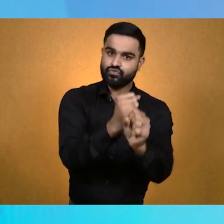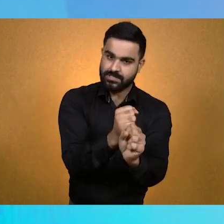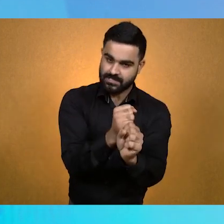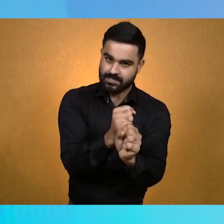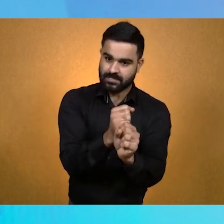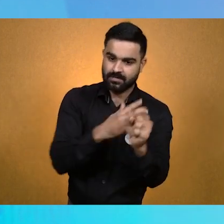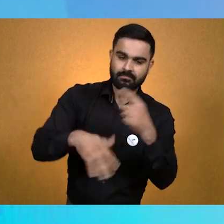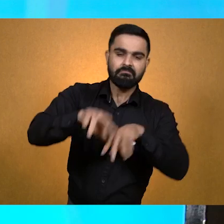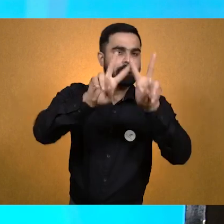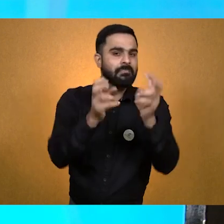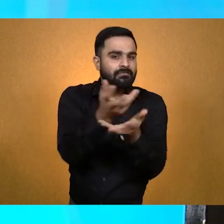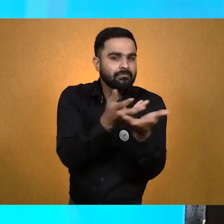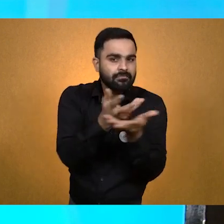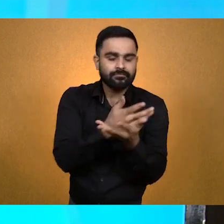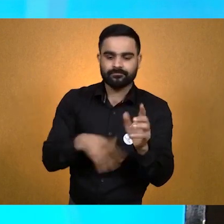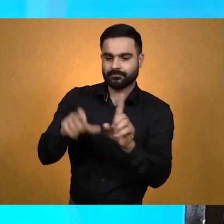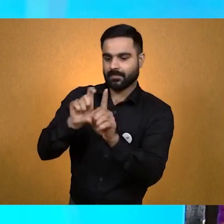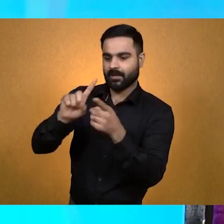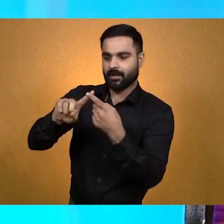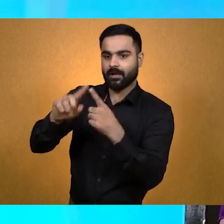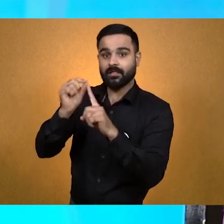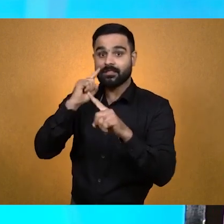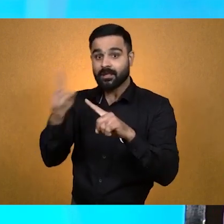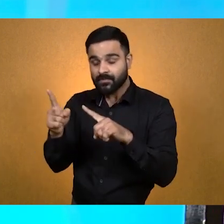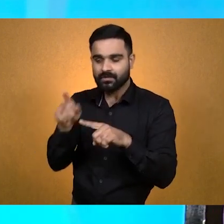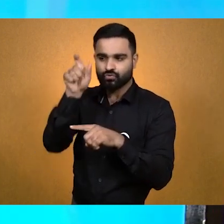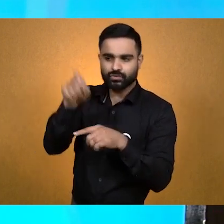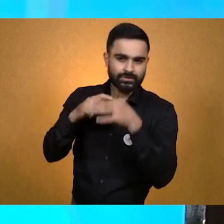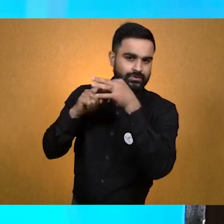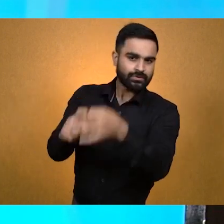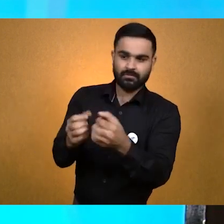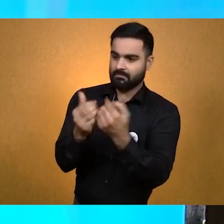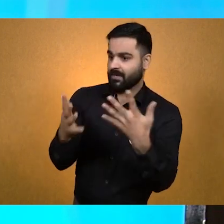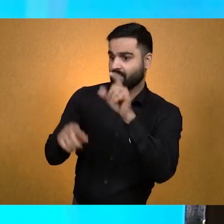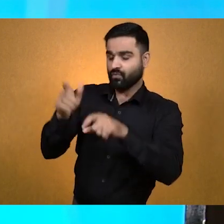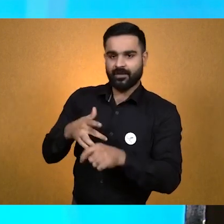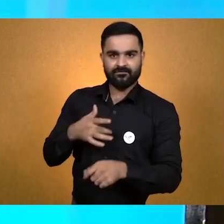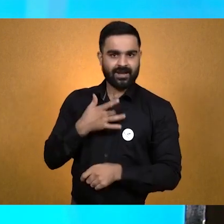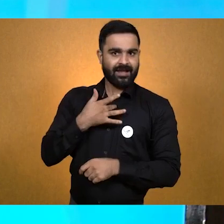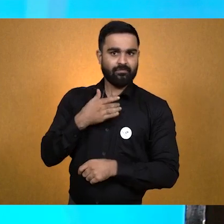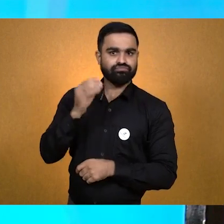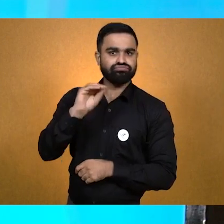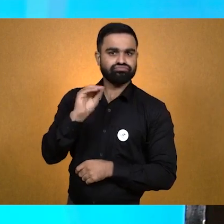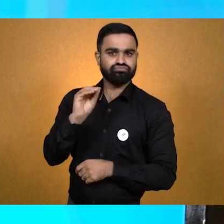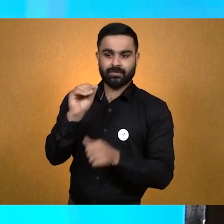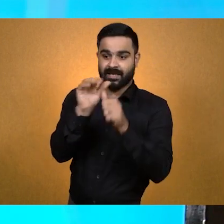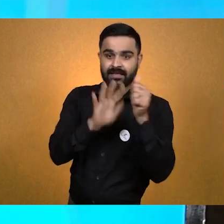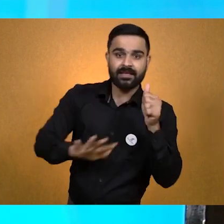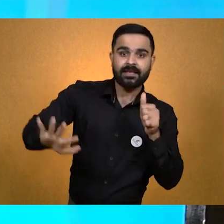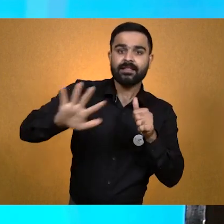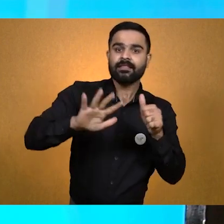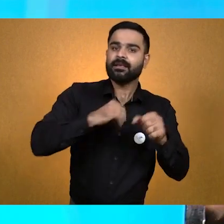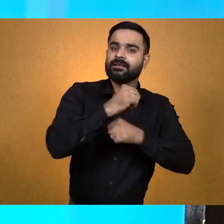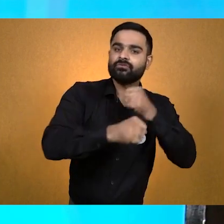and create a dialogue with them. Deepthi Popaiya, aapse sawal pooch lete hain. Zyada tar logo ko is baat ka ehsaas nahi hai ki Asian Para Games mein